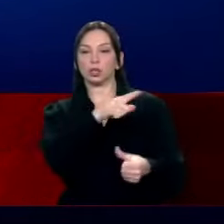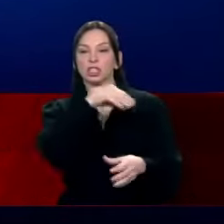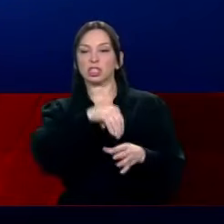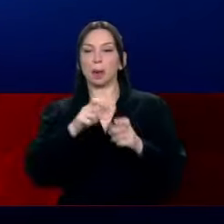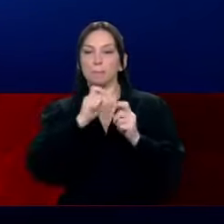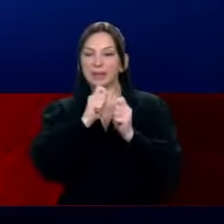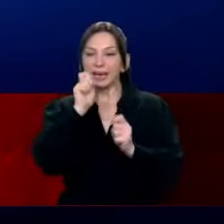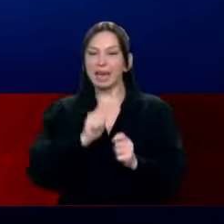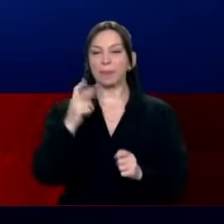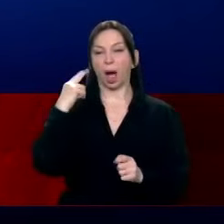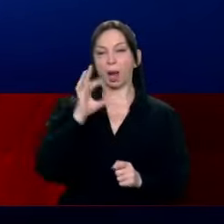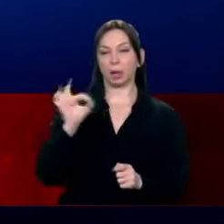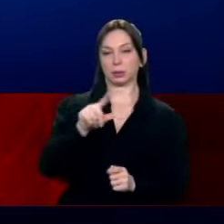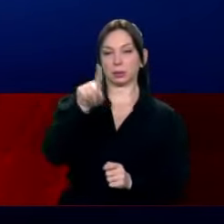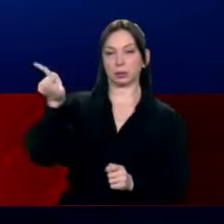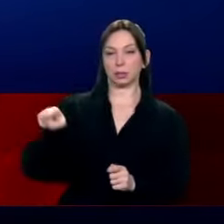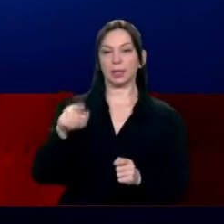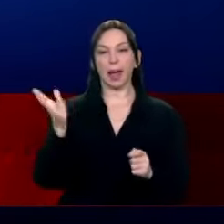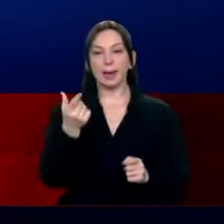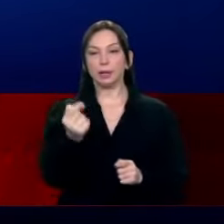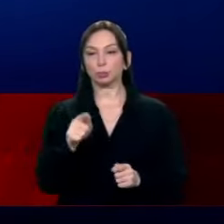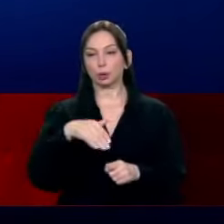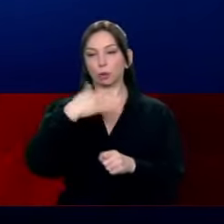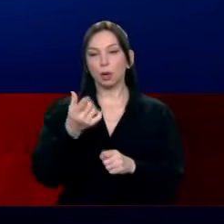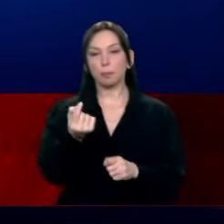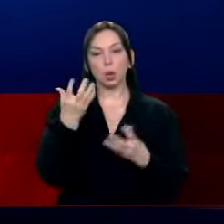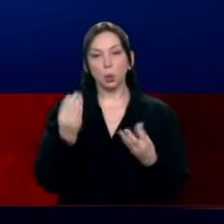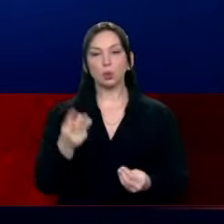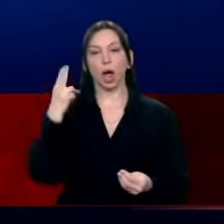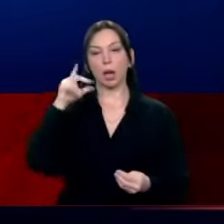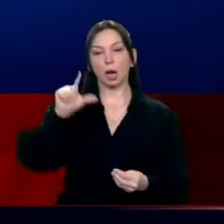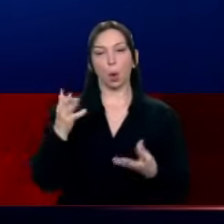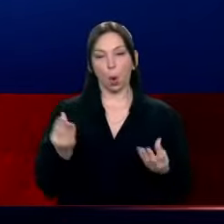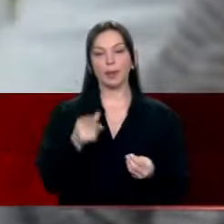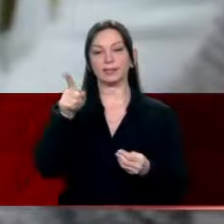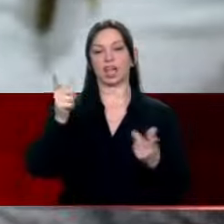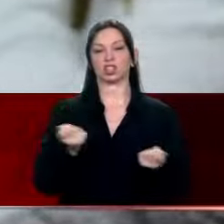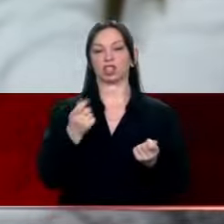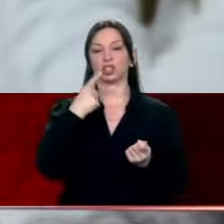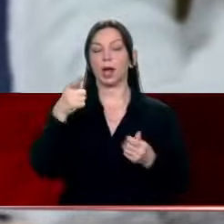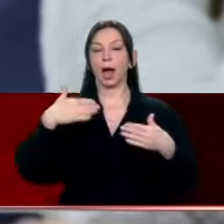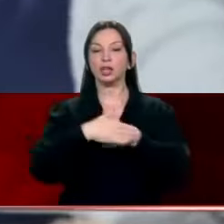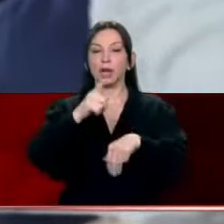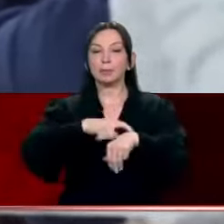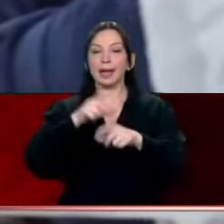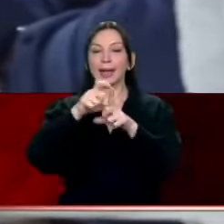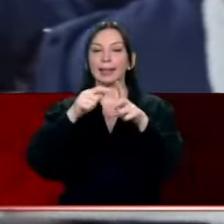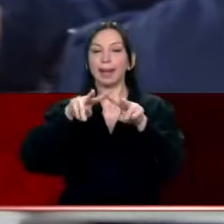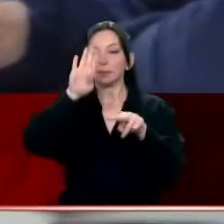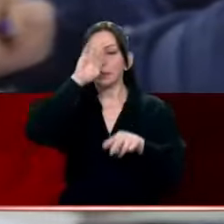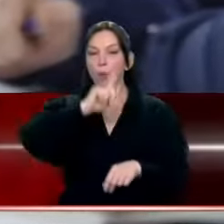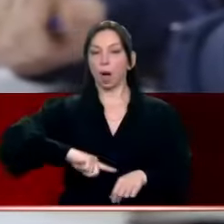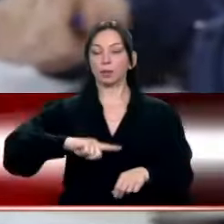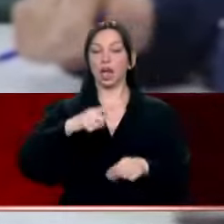pazarlık yaptı diyen ahlak yoksunları en azından bundan sonra biraz olsun ahlaklı olmaya çalışsınlar. Akşam saatlerinde de DEM'in İstanbul